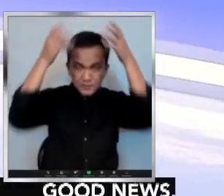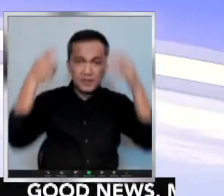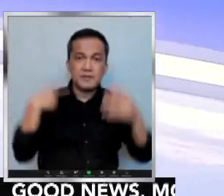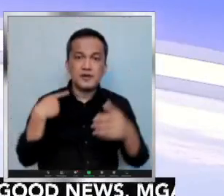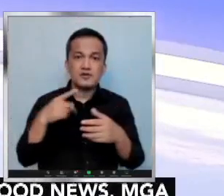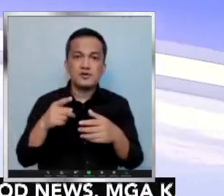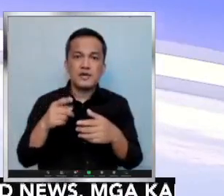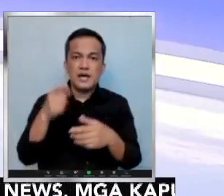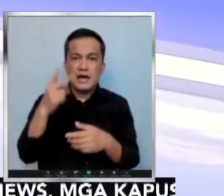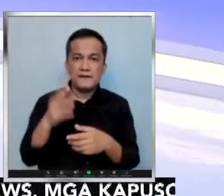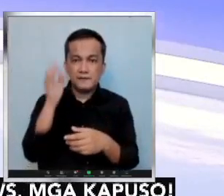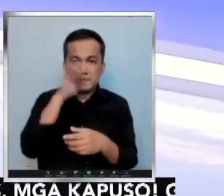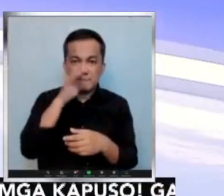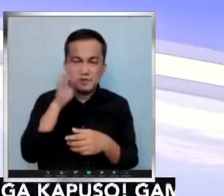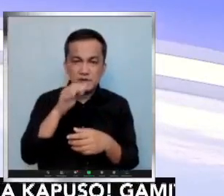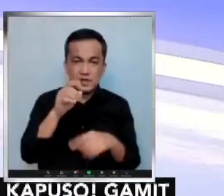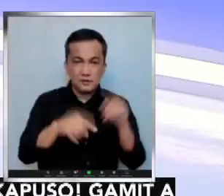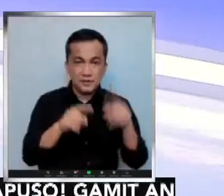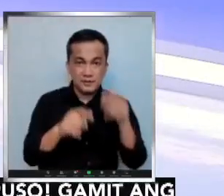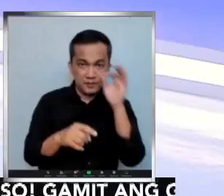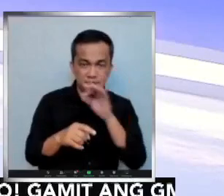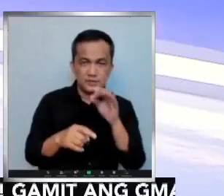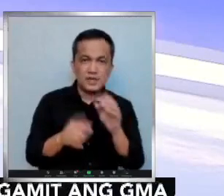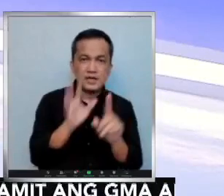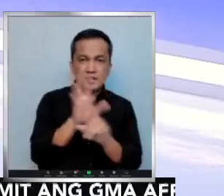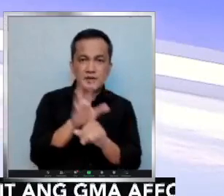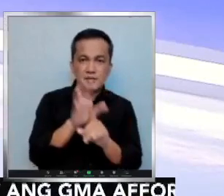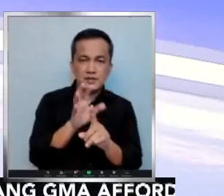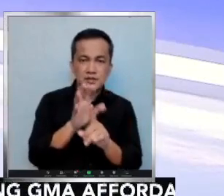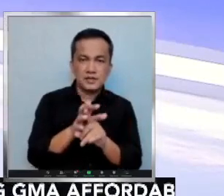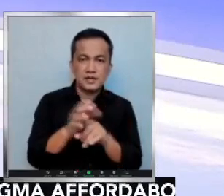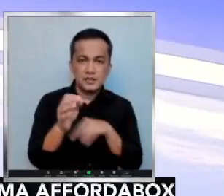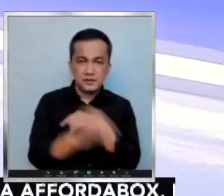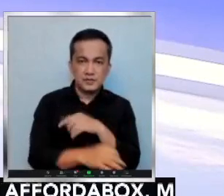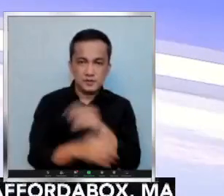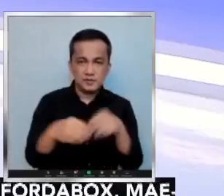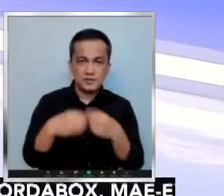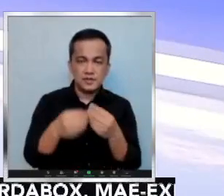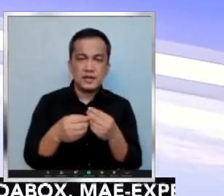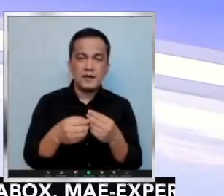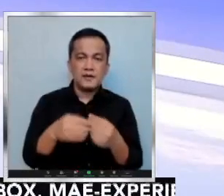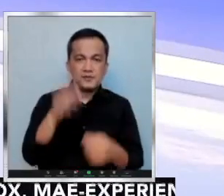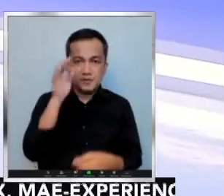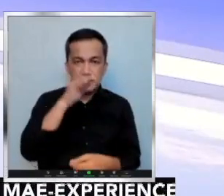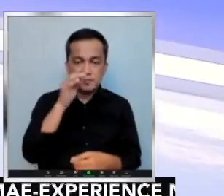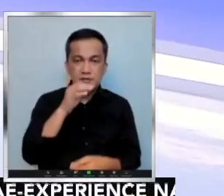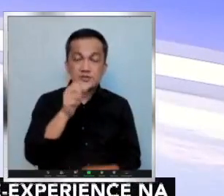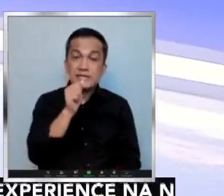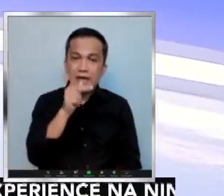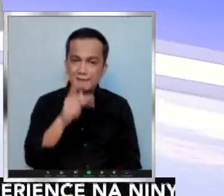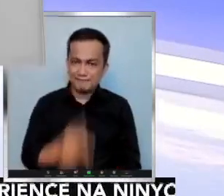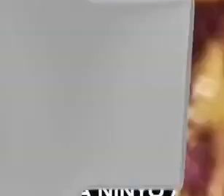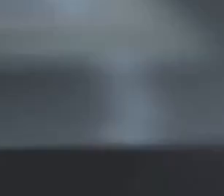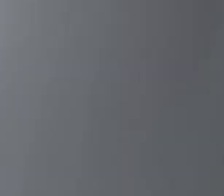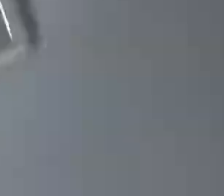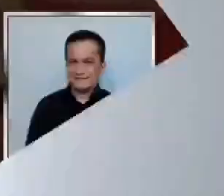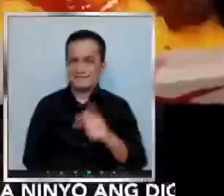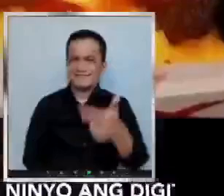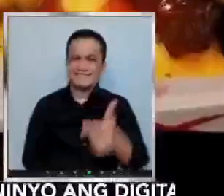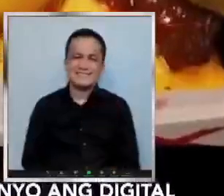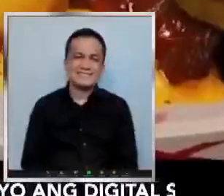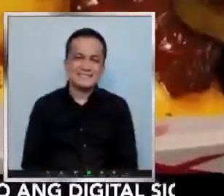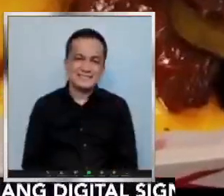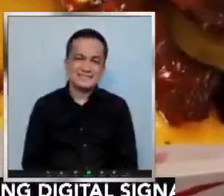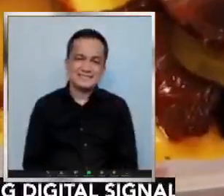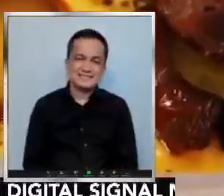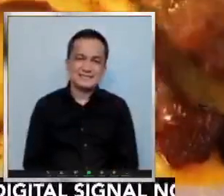niyang Pinoy, patok sa panlasa ng mga dayuhan ang hain niyang Pinoy merienda. Nakatutok si Katrina Son.